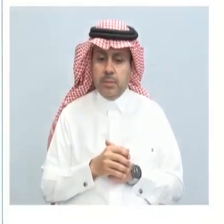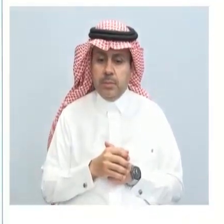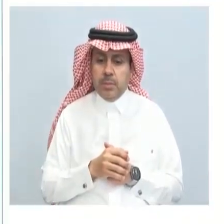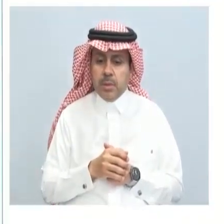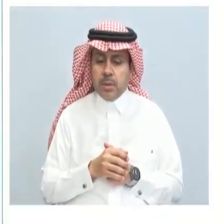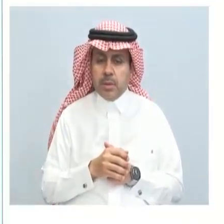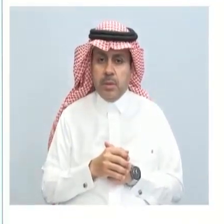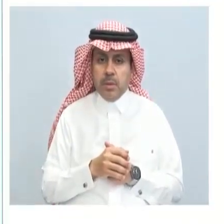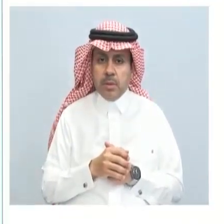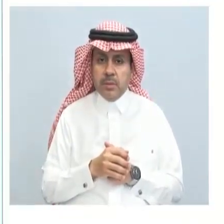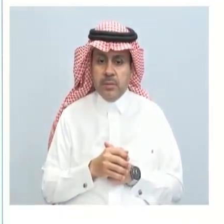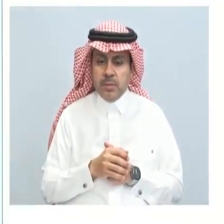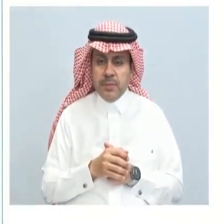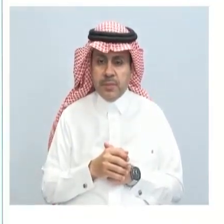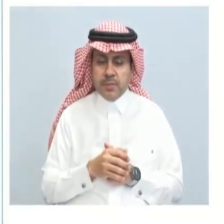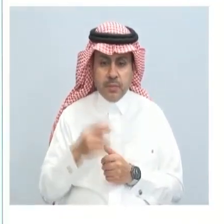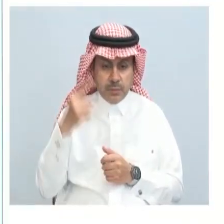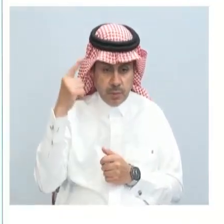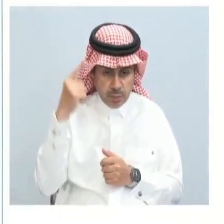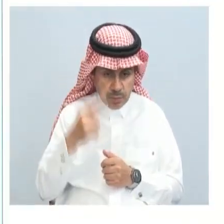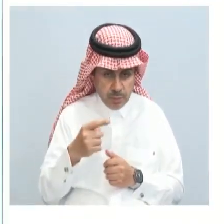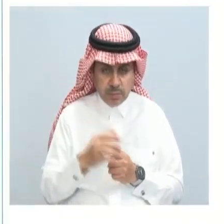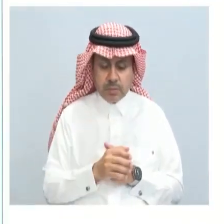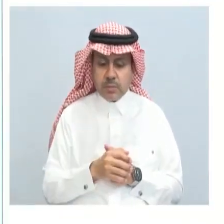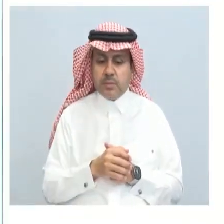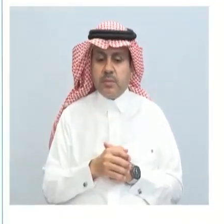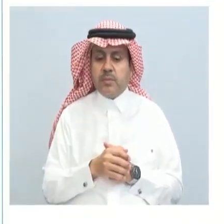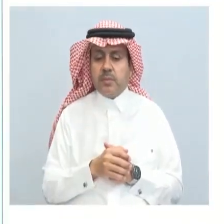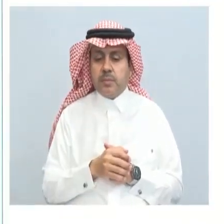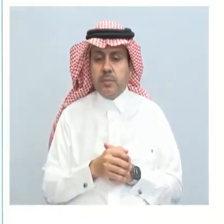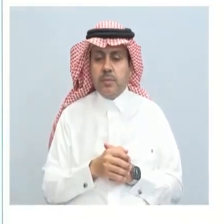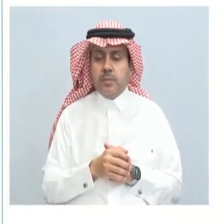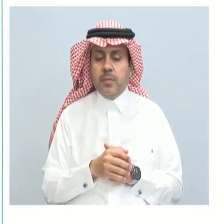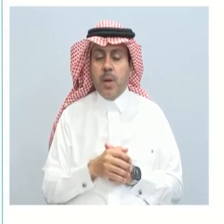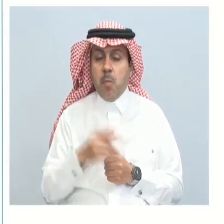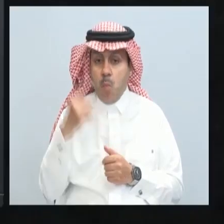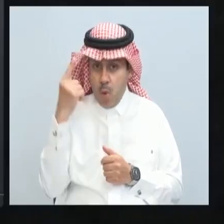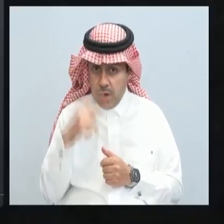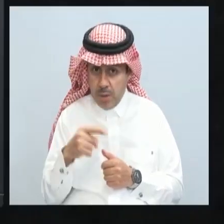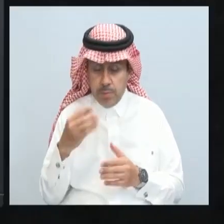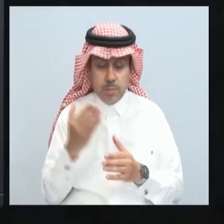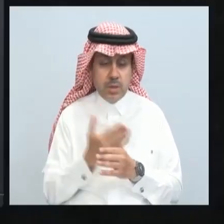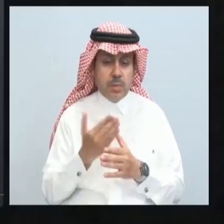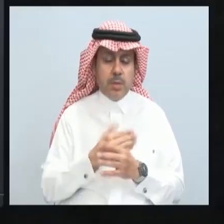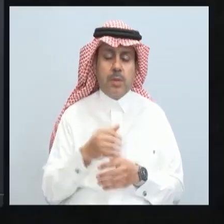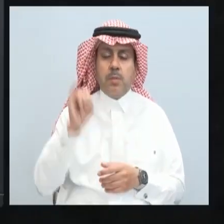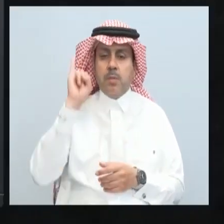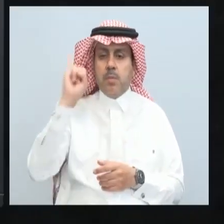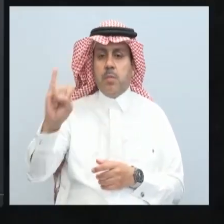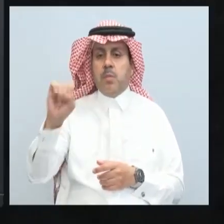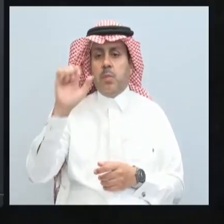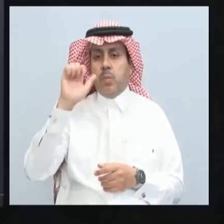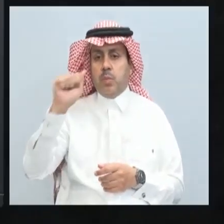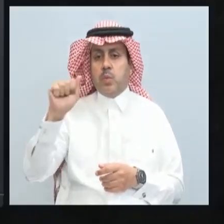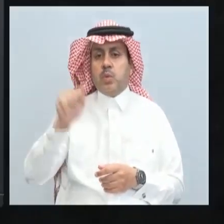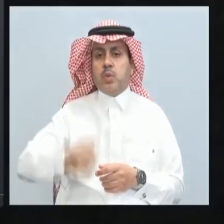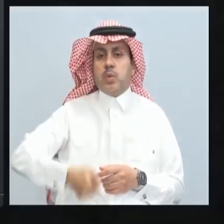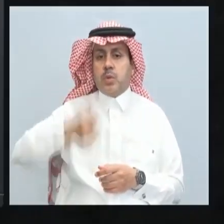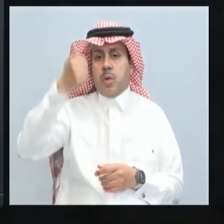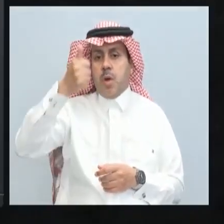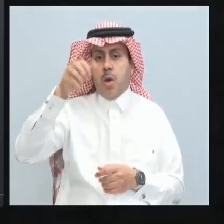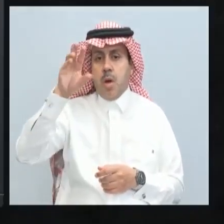ايضا ناتي بعد ذلك الى النوع الثاني في هذا القسم من المحرمات تحريما